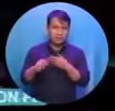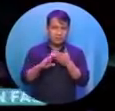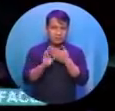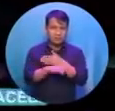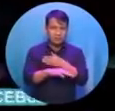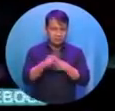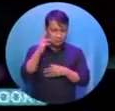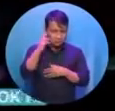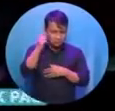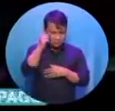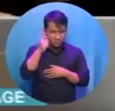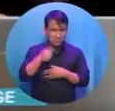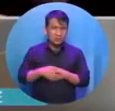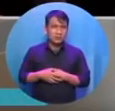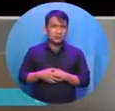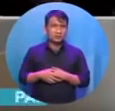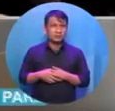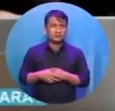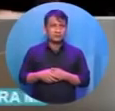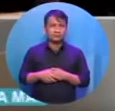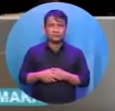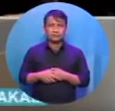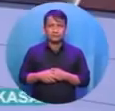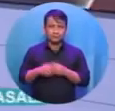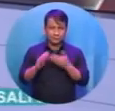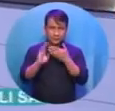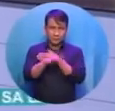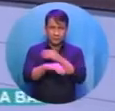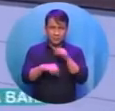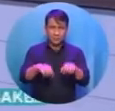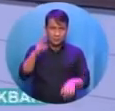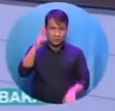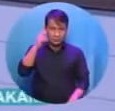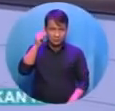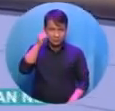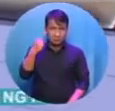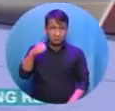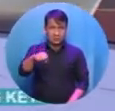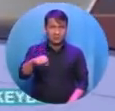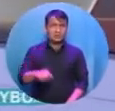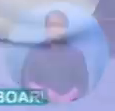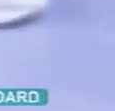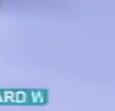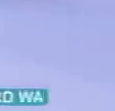studio, Idol Rafi. Okay, okay. Magbabalik pa po ang Idol in Action.